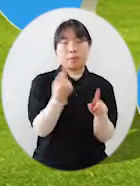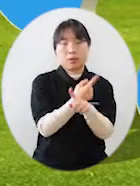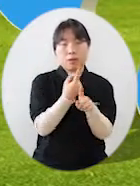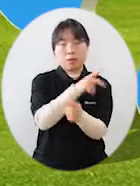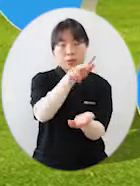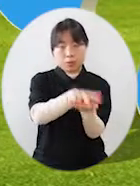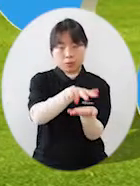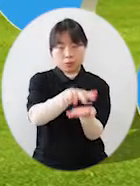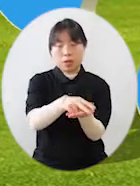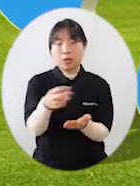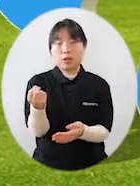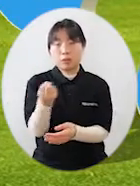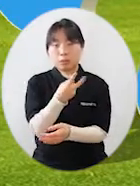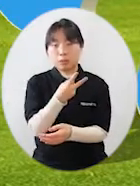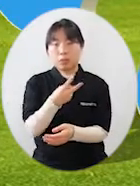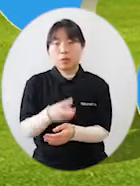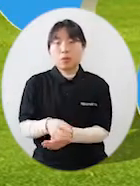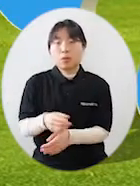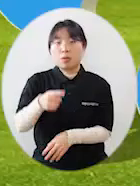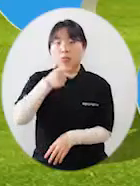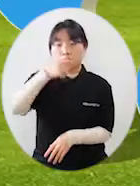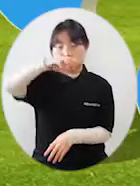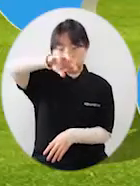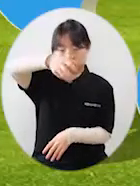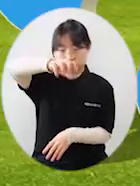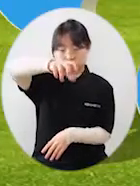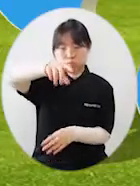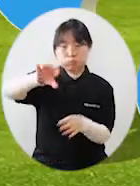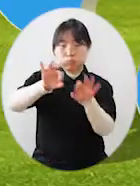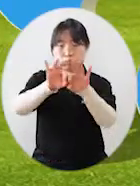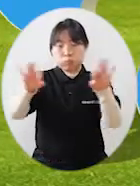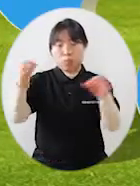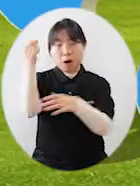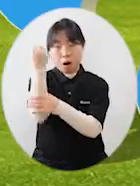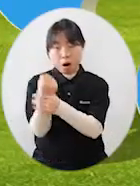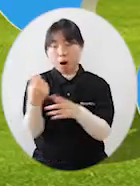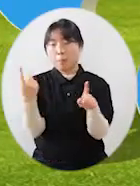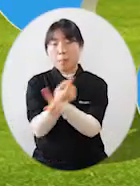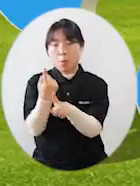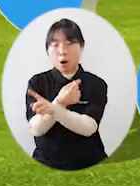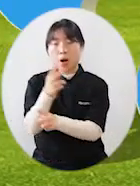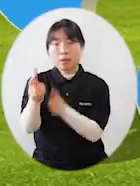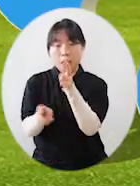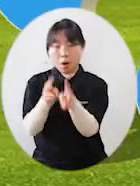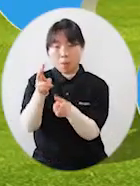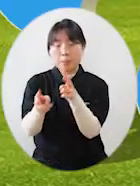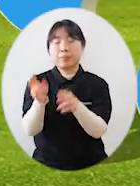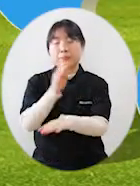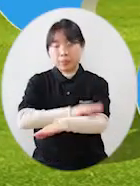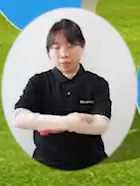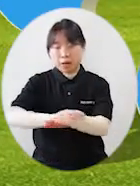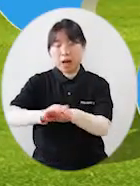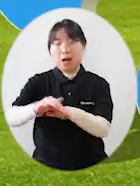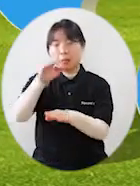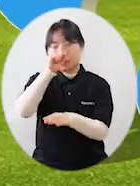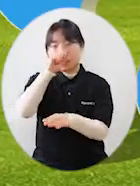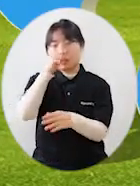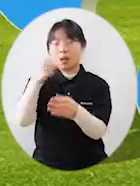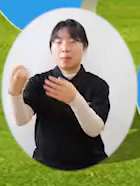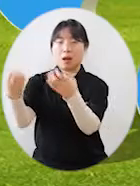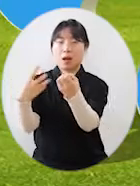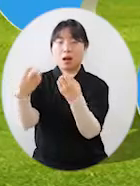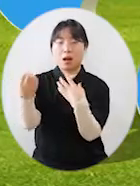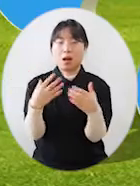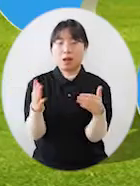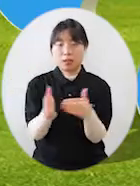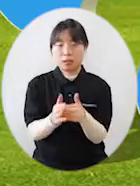개정, 녹물 없는 우리집 수도관 개량 사업, 노후 상수관 개량 사업에서 높은 평가를 받았는데요.